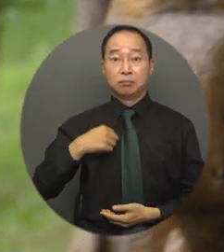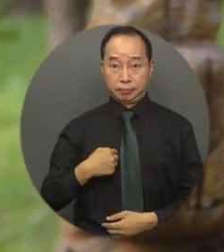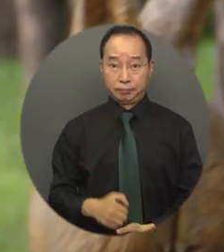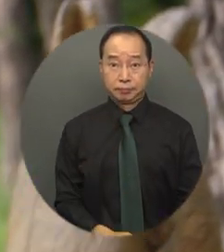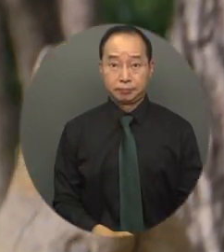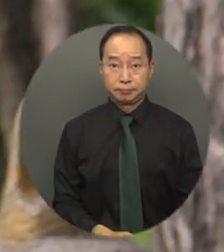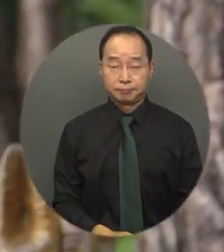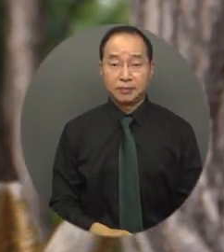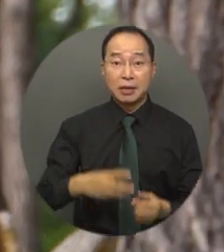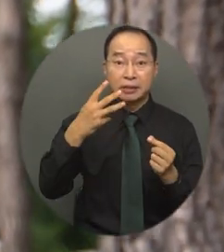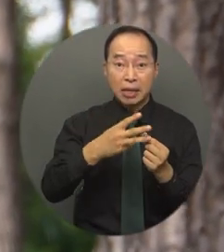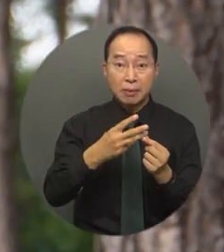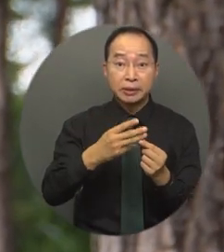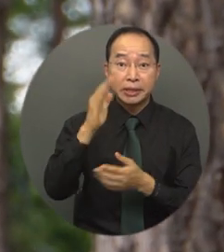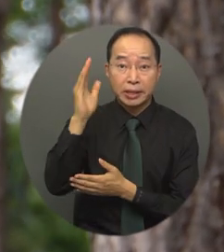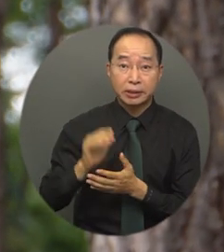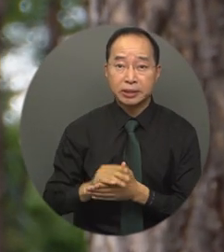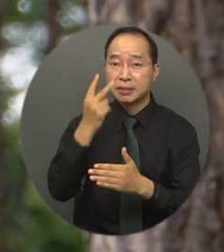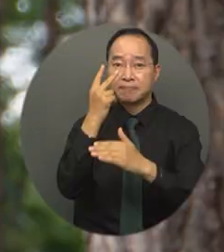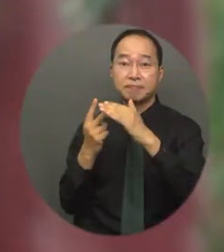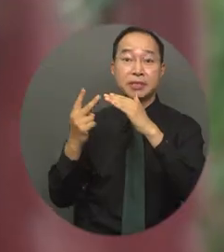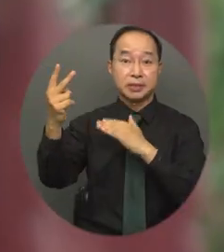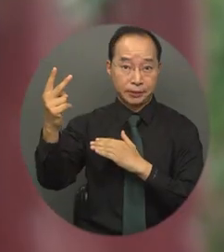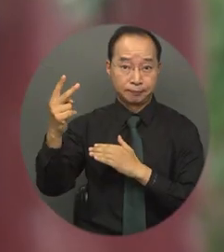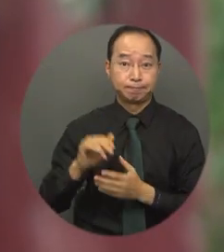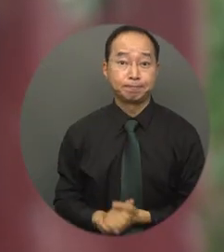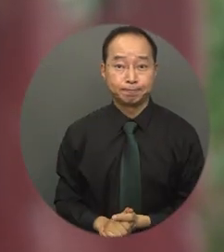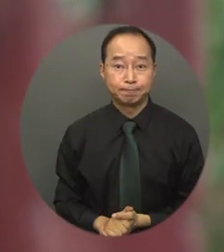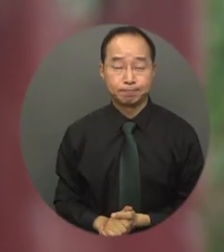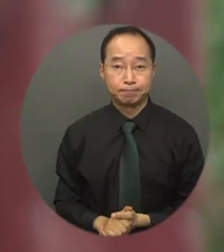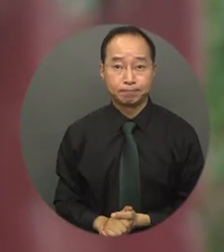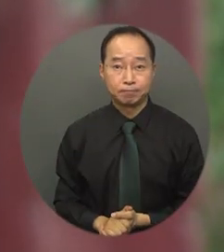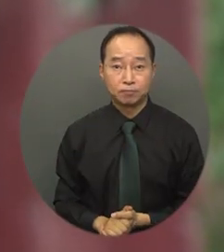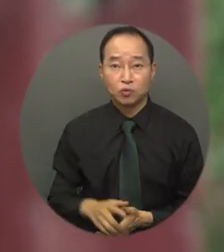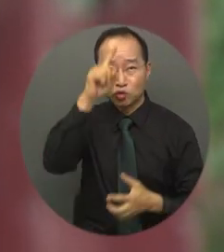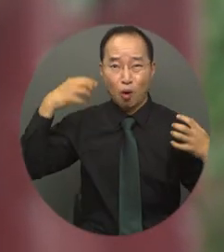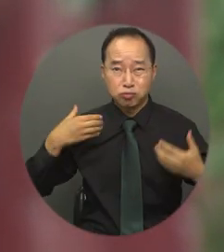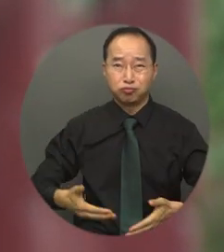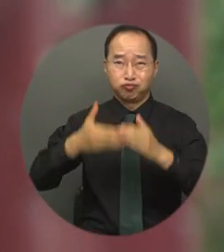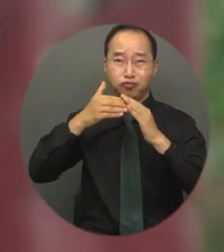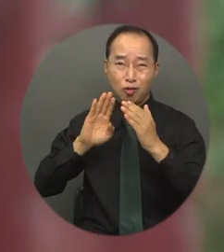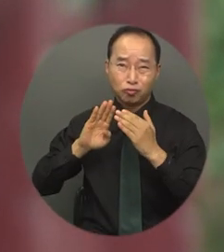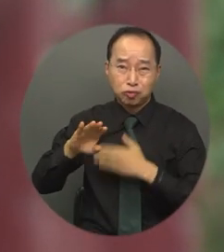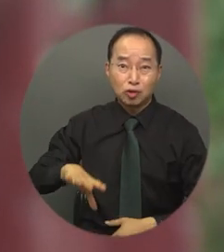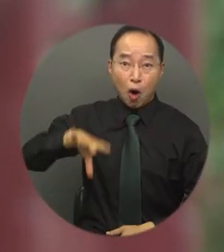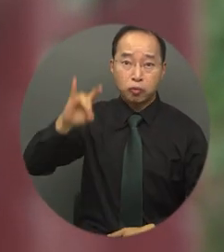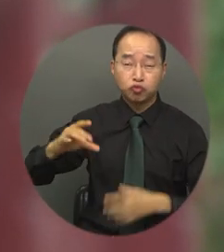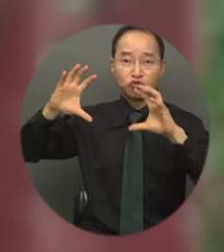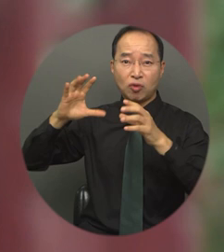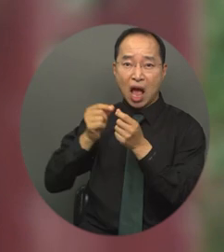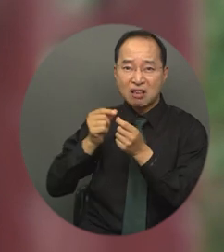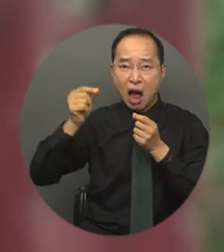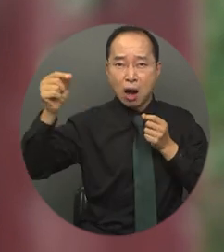세 번째 이야기는 비전에 대한 것입니다. 정부 수립 이후 최초로 국가 장기